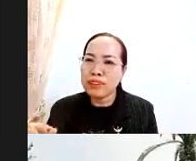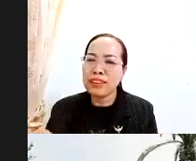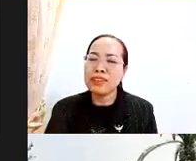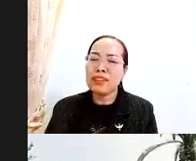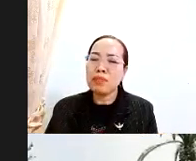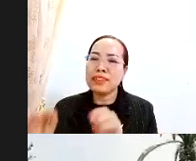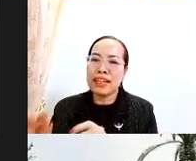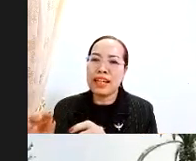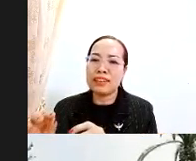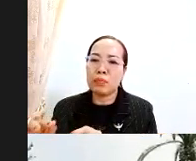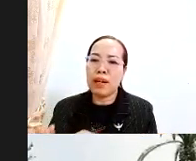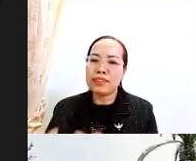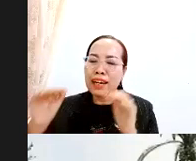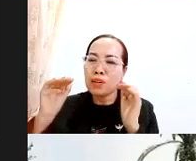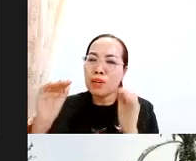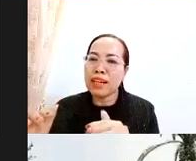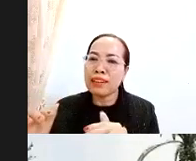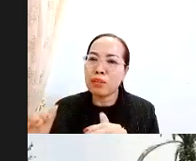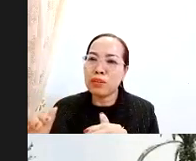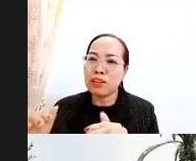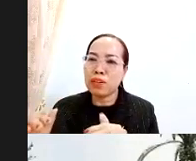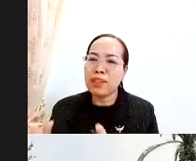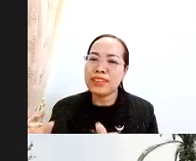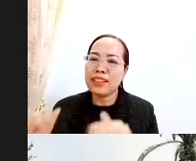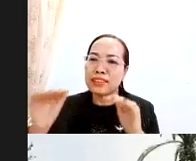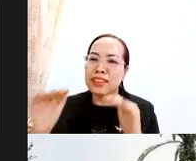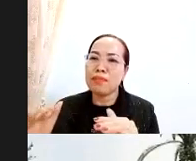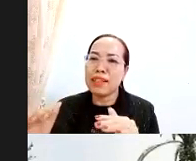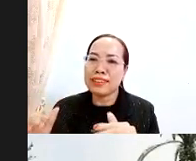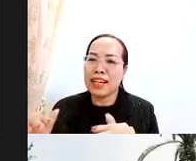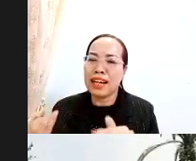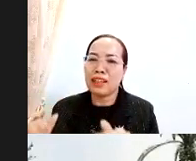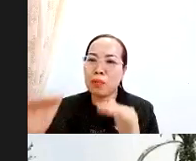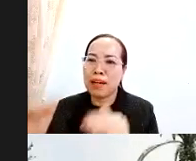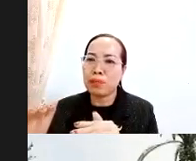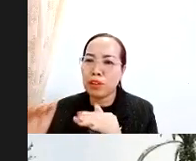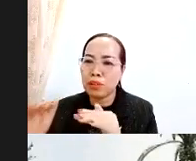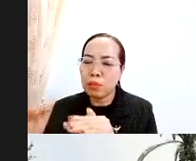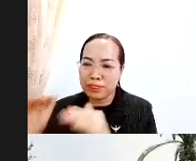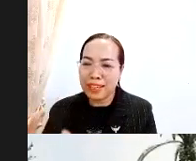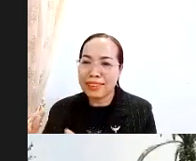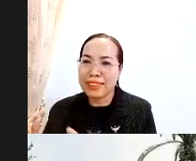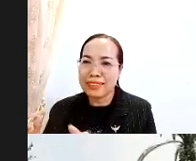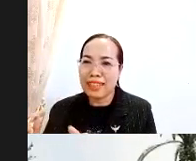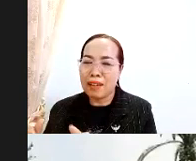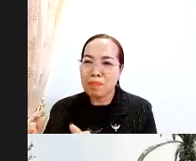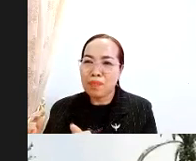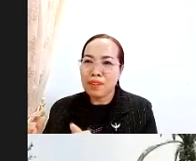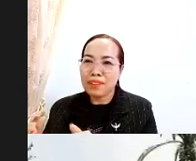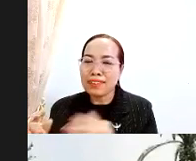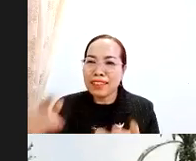không hôn dương nhưng ta khá thì bởi màn ta có đai không hôn là tô mi dương triêm bác xa khá ta bởi màn rồi bà tê tiệt